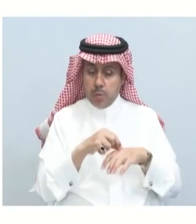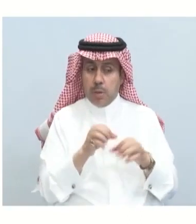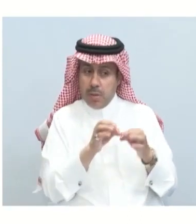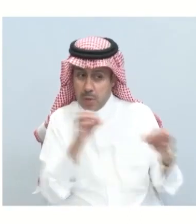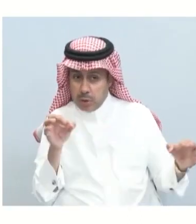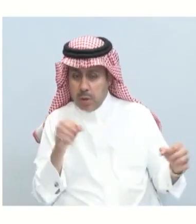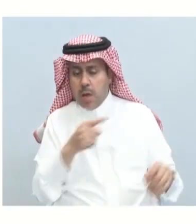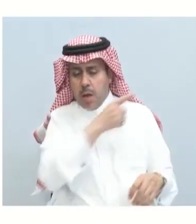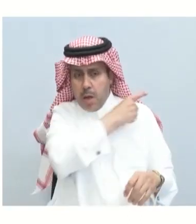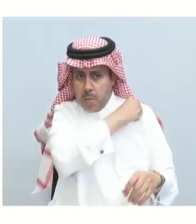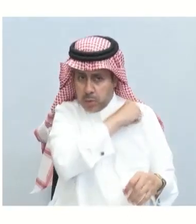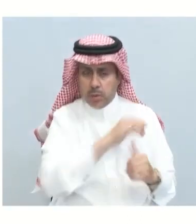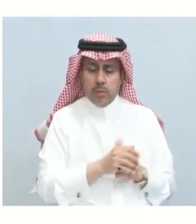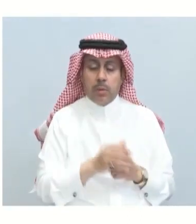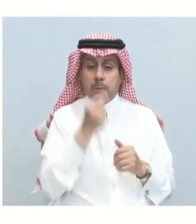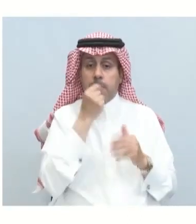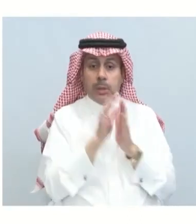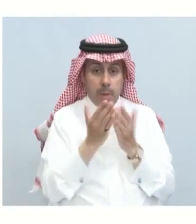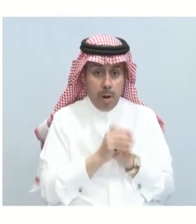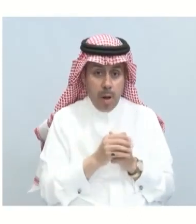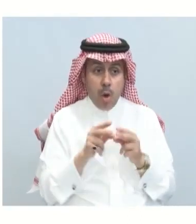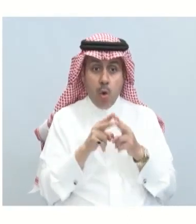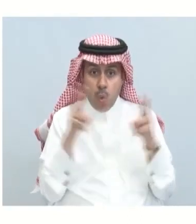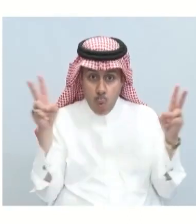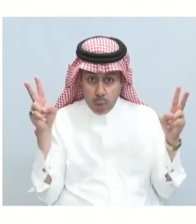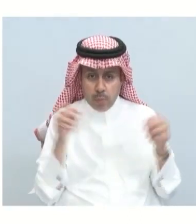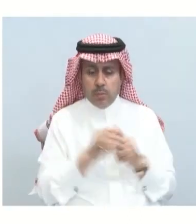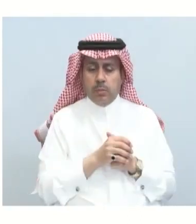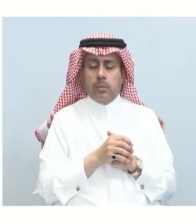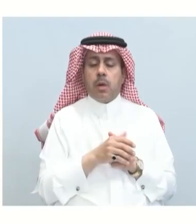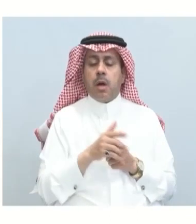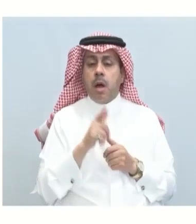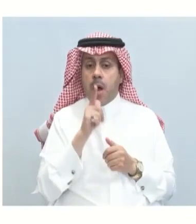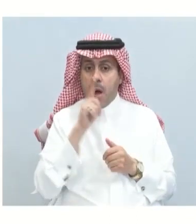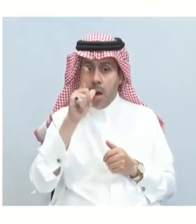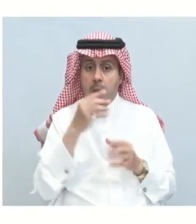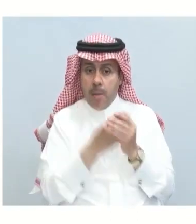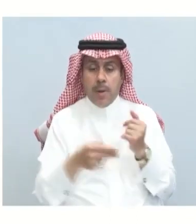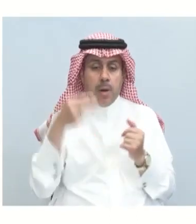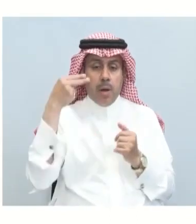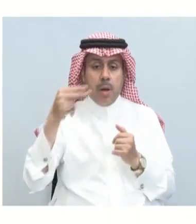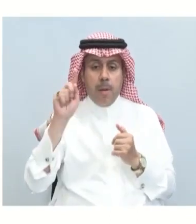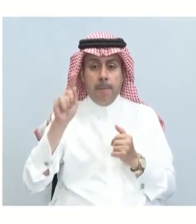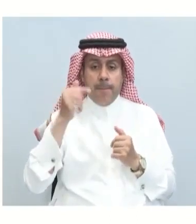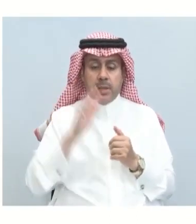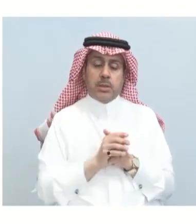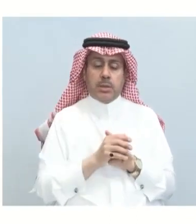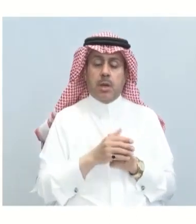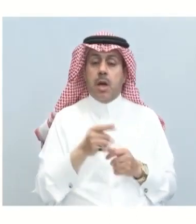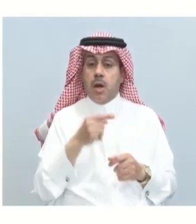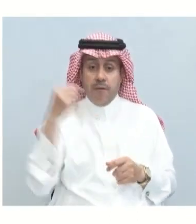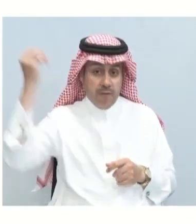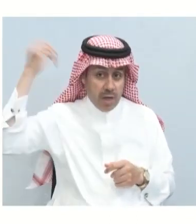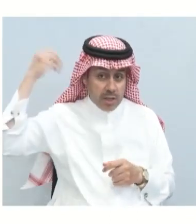المعاصي فكتاب الله جل وعلا نور قال عبد الله بن عباس رضي الله عنهما ان الحسنه ضياء في